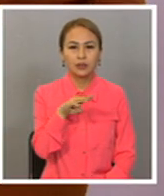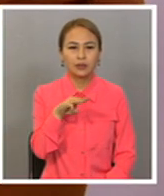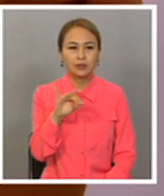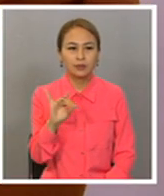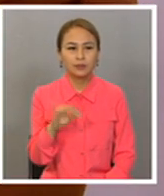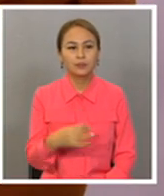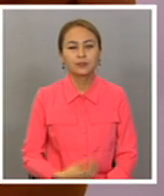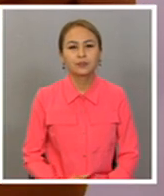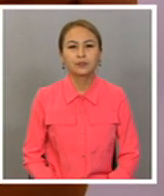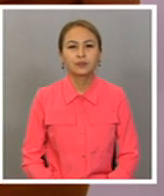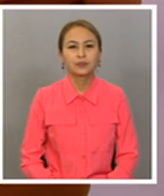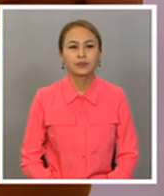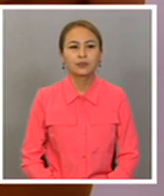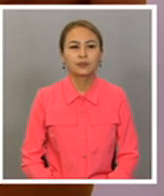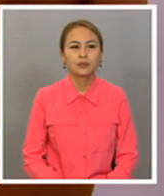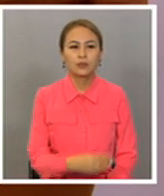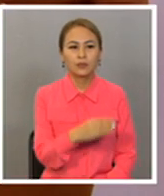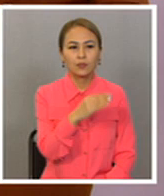жеті,